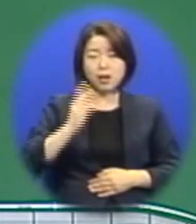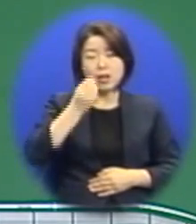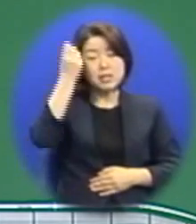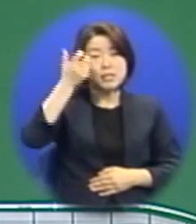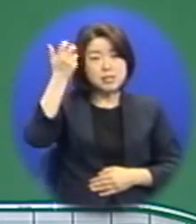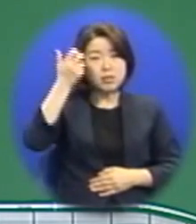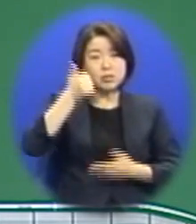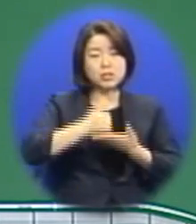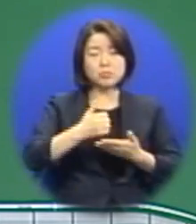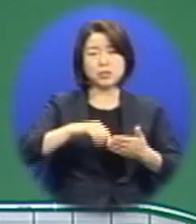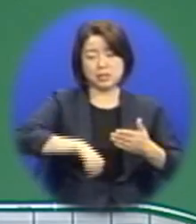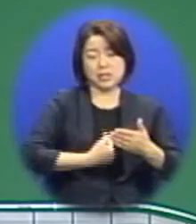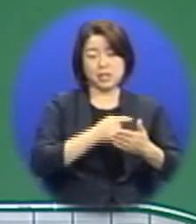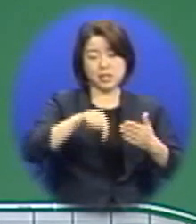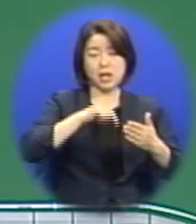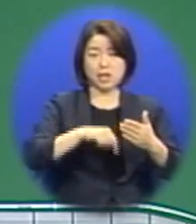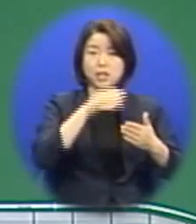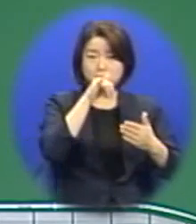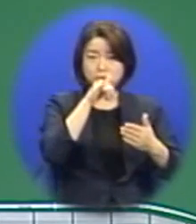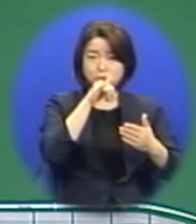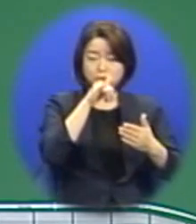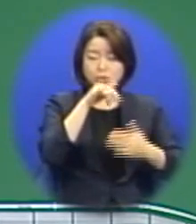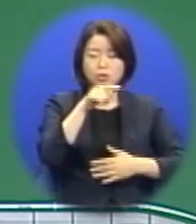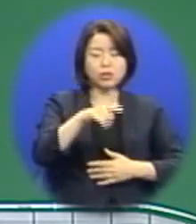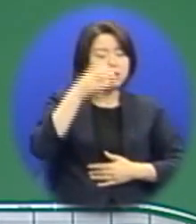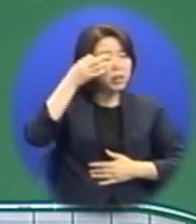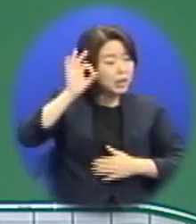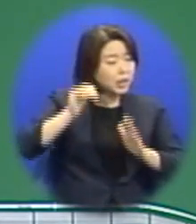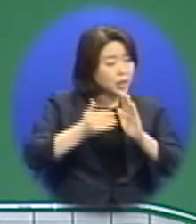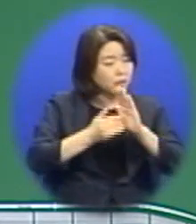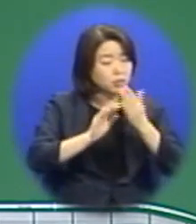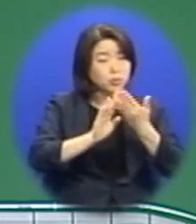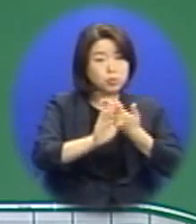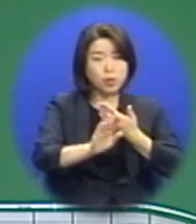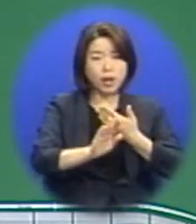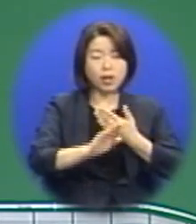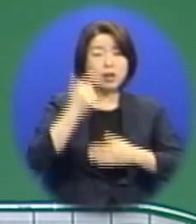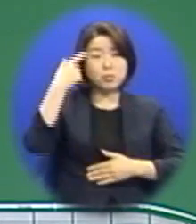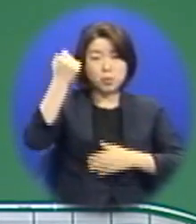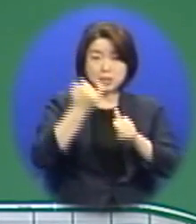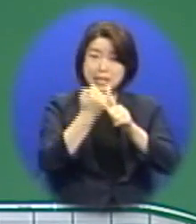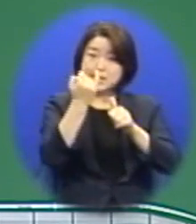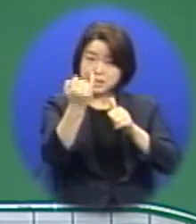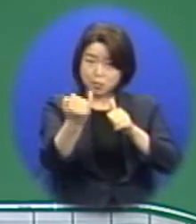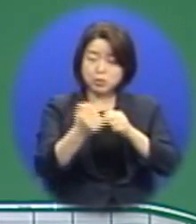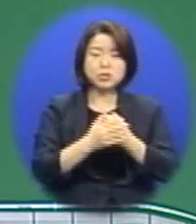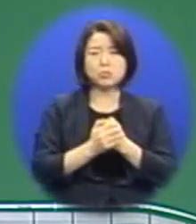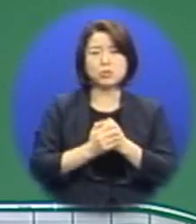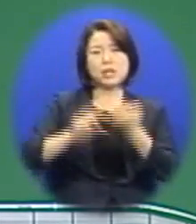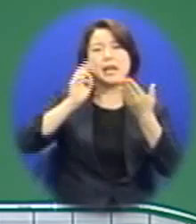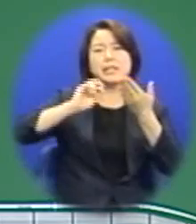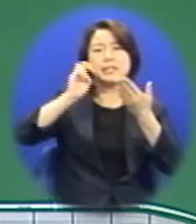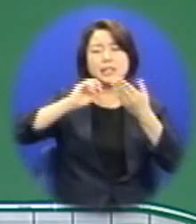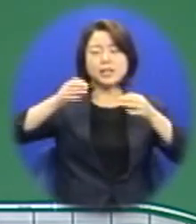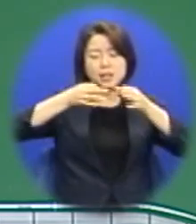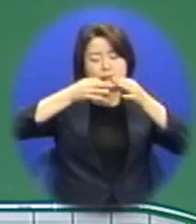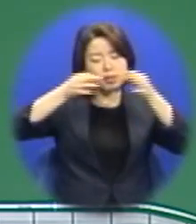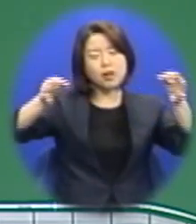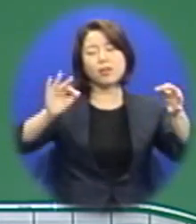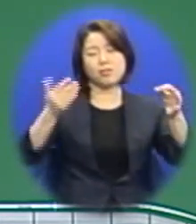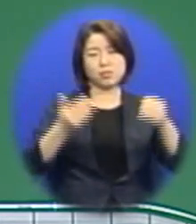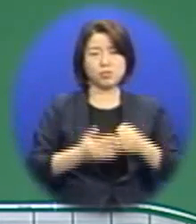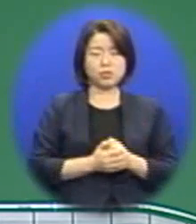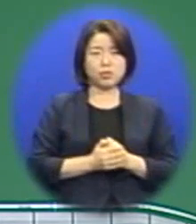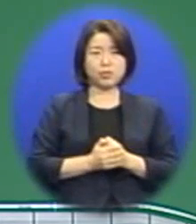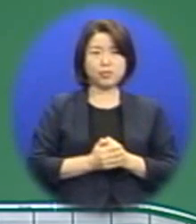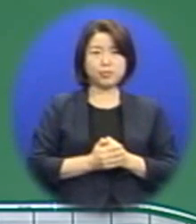안에 계셨거든. 이걸 깨닫고 난 다음에 그 사모님은 찬양이 터져 나오더래요.